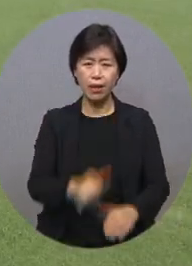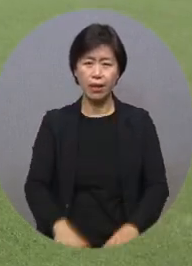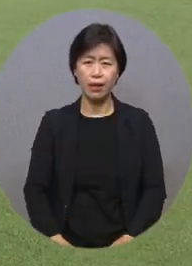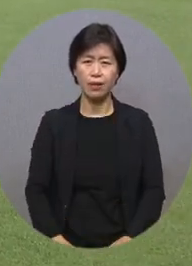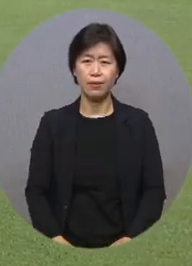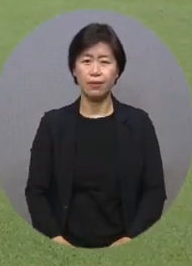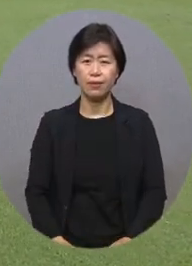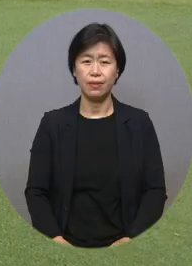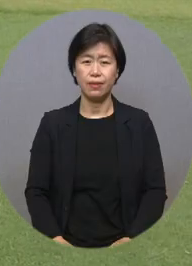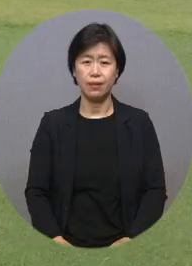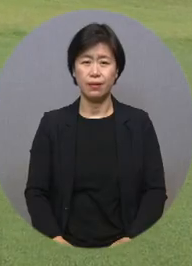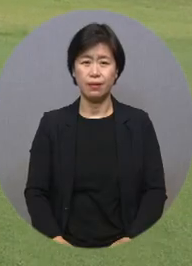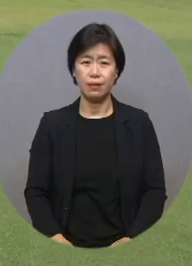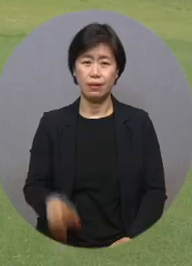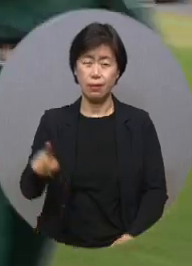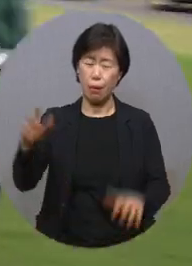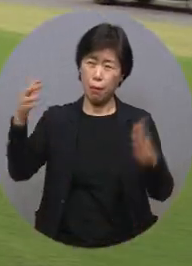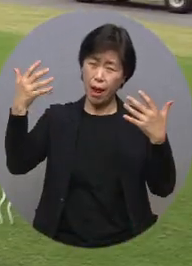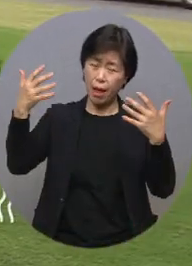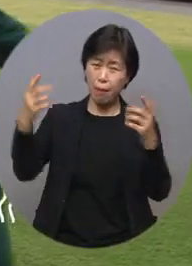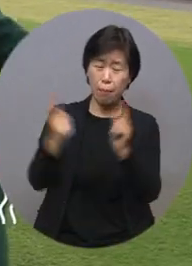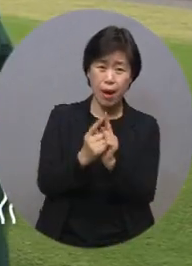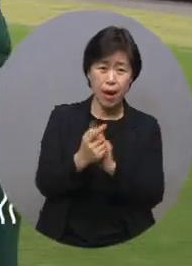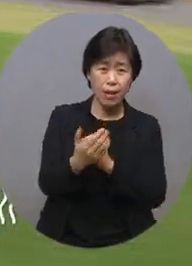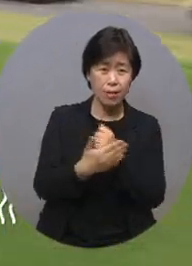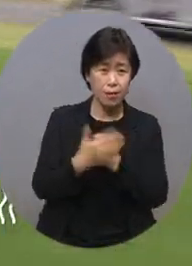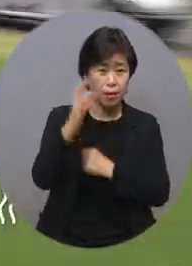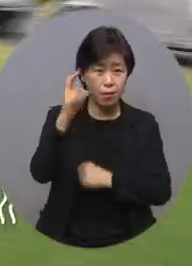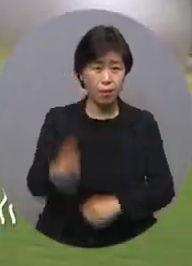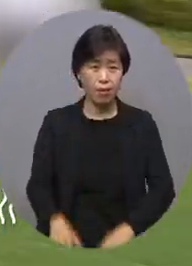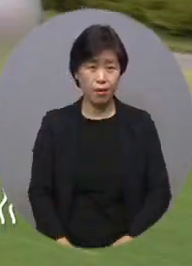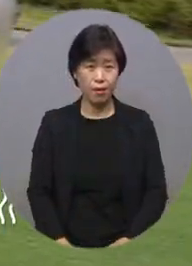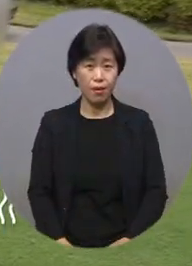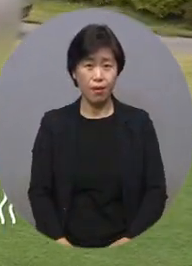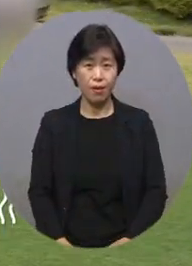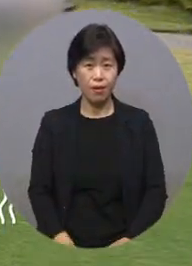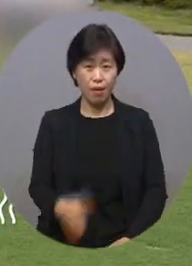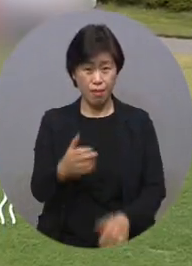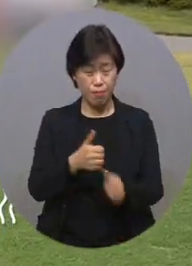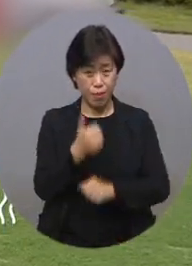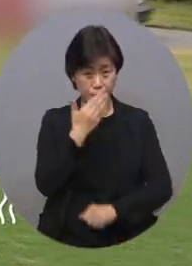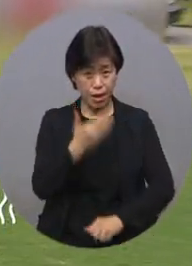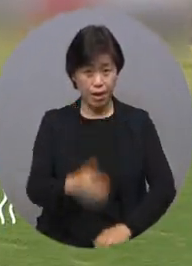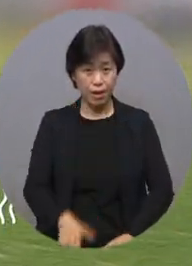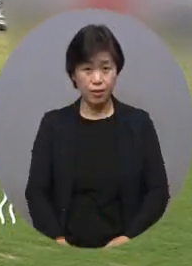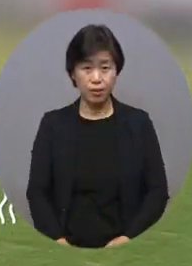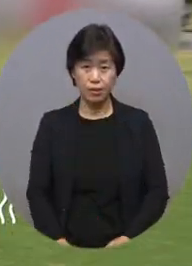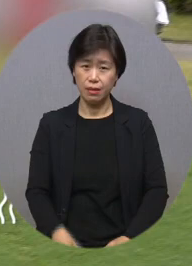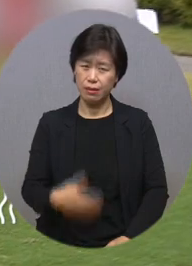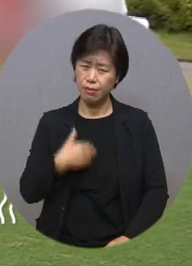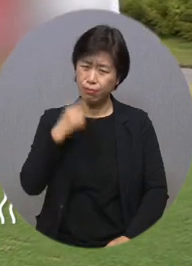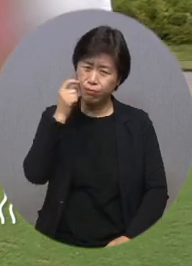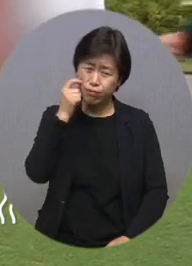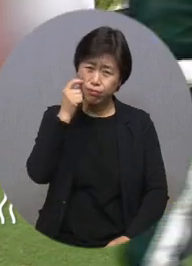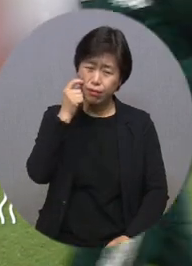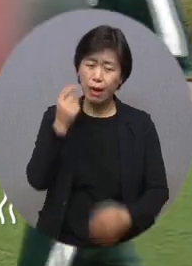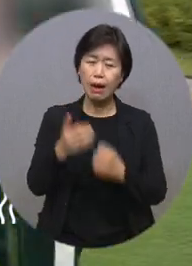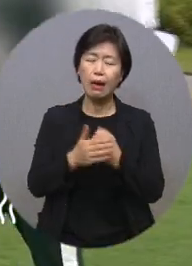있는 거 아닙니까? 아, 잘못 친 것 같아. 빵커, 이거 할 수 있죠? 빵커, 어? 잘 못하는데